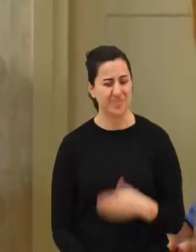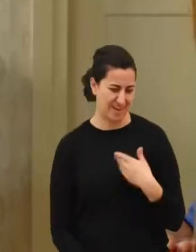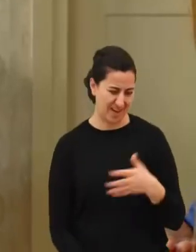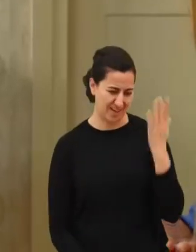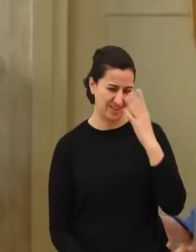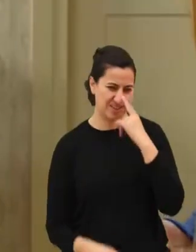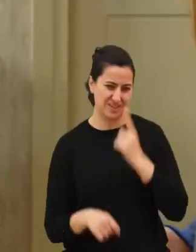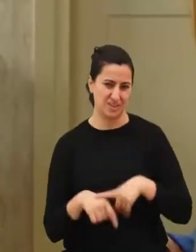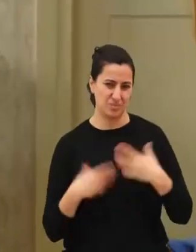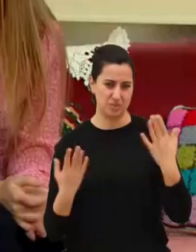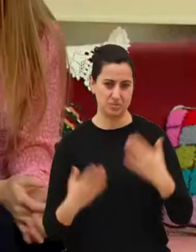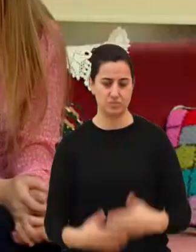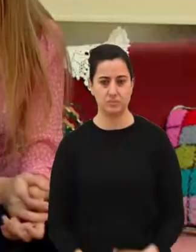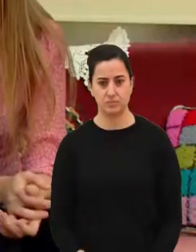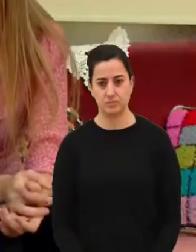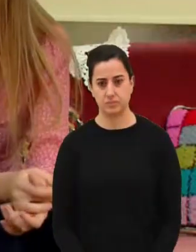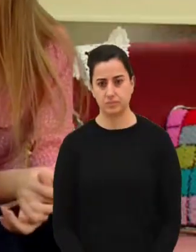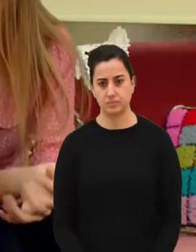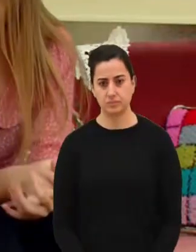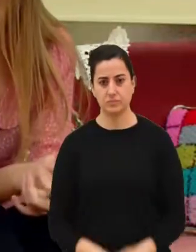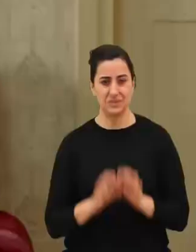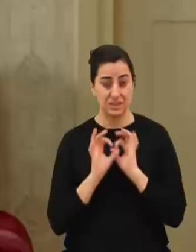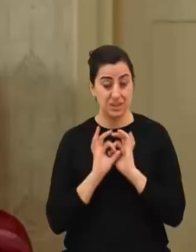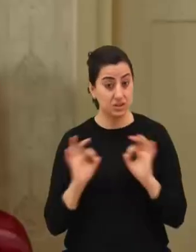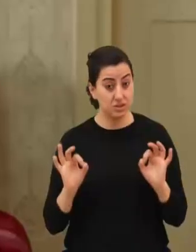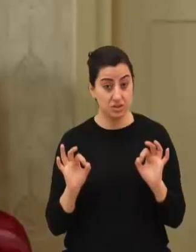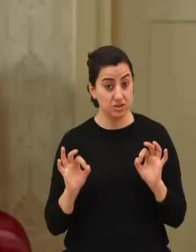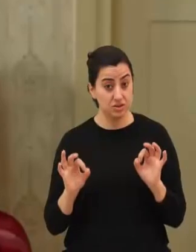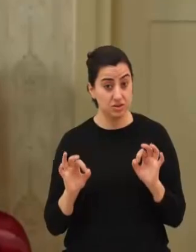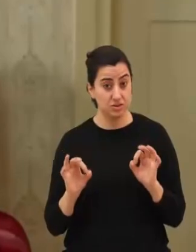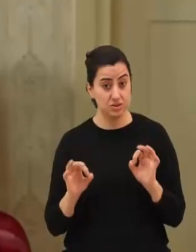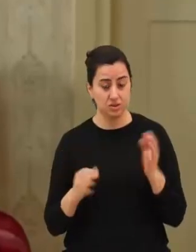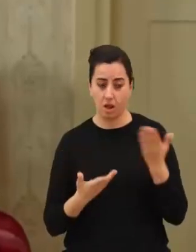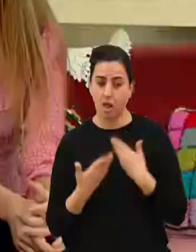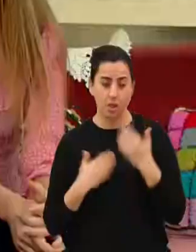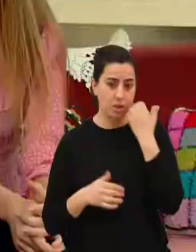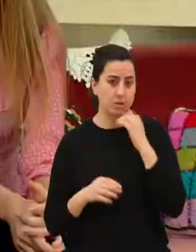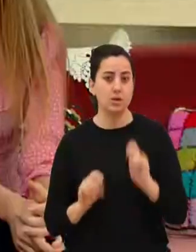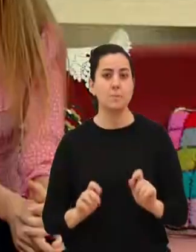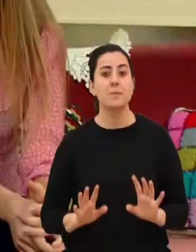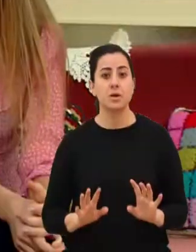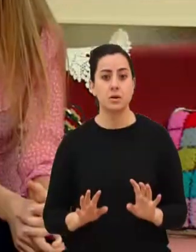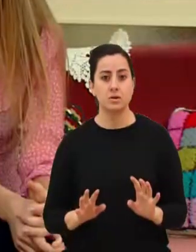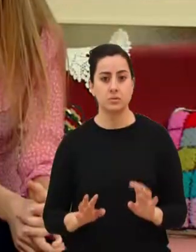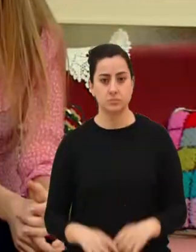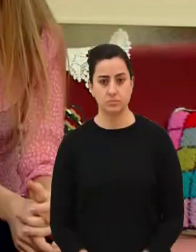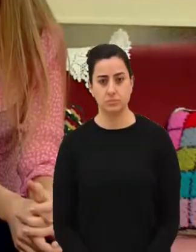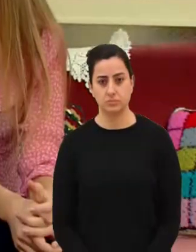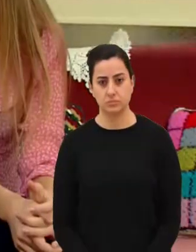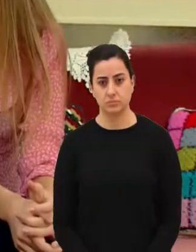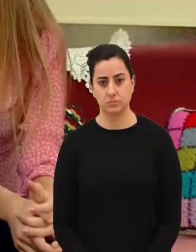Haydi mori anlatırma sen bana. Hiç. Hiç anlatırma sen bana. Aklanmış mıdır?